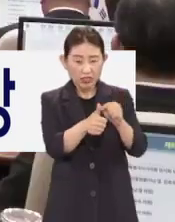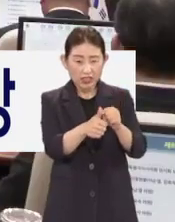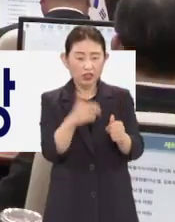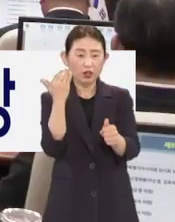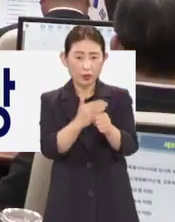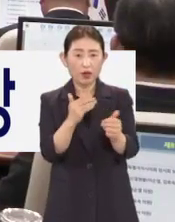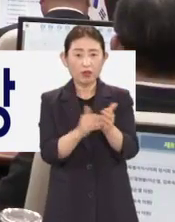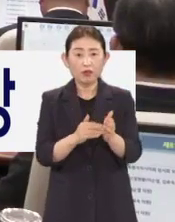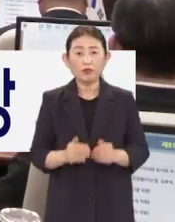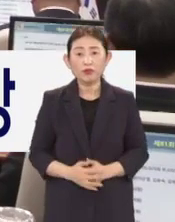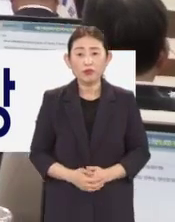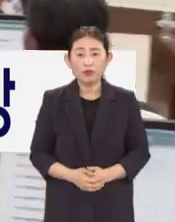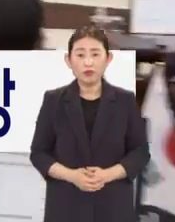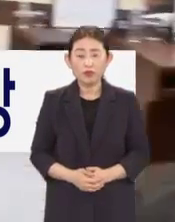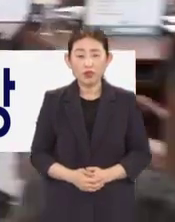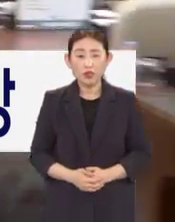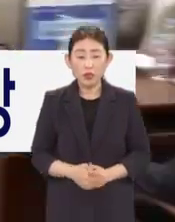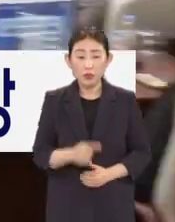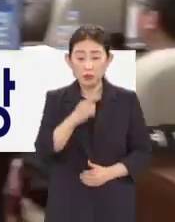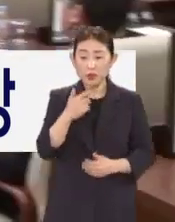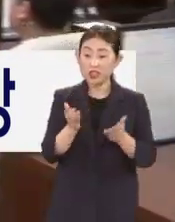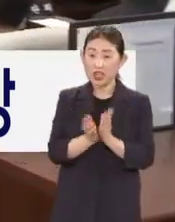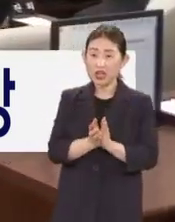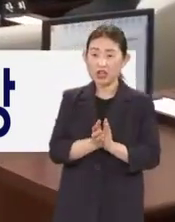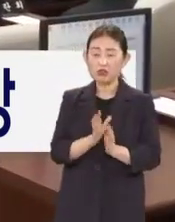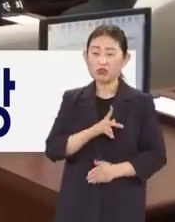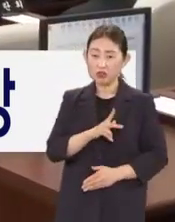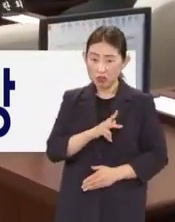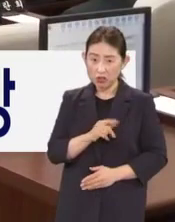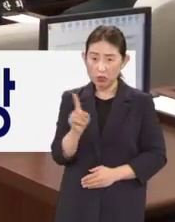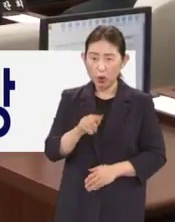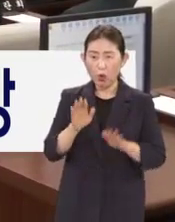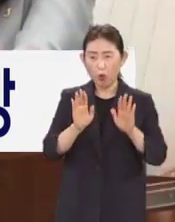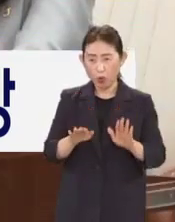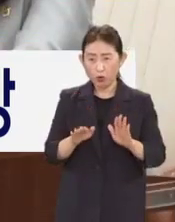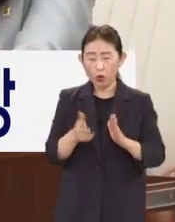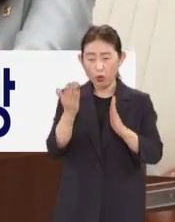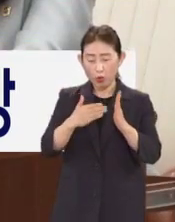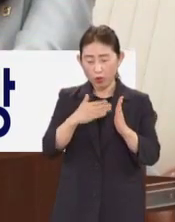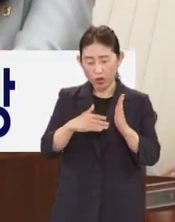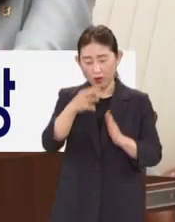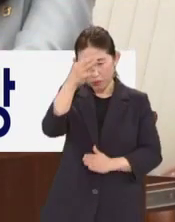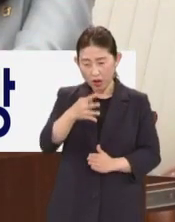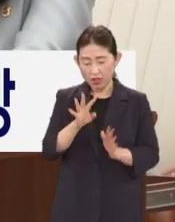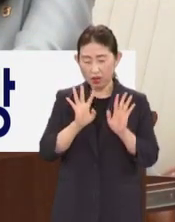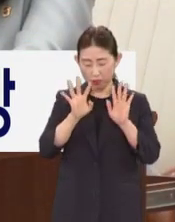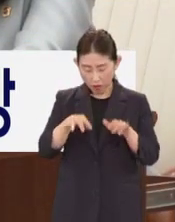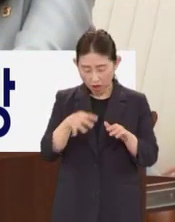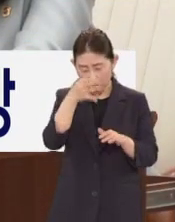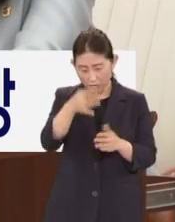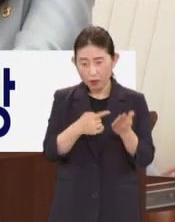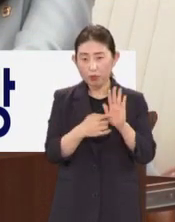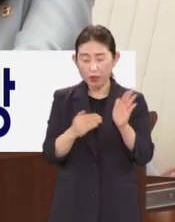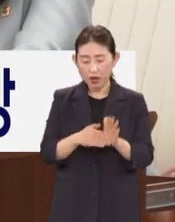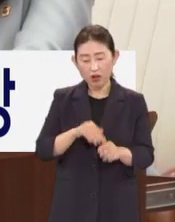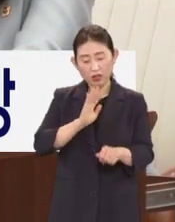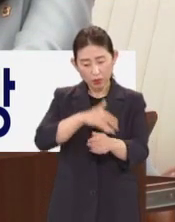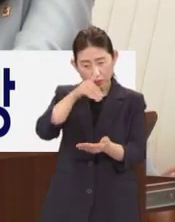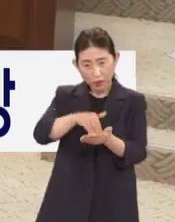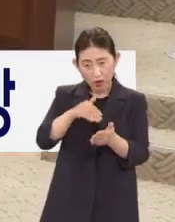해임했습니다 이에 대해 국민의 임시위원들은 김호연과 함께 오늘 공개사과한데 이어 잘못을 뉘우치고